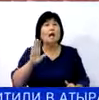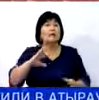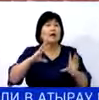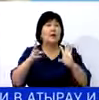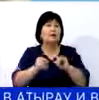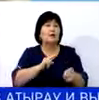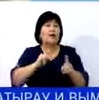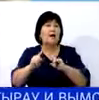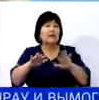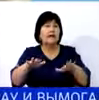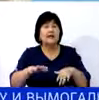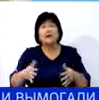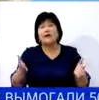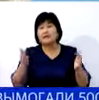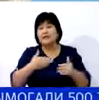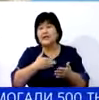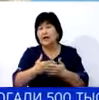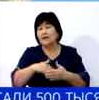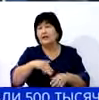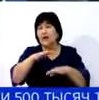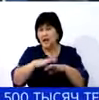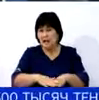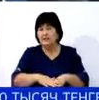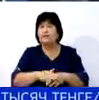итоги заседания, призвала актив основательно и